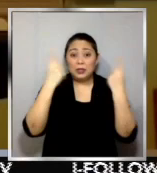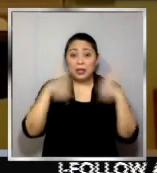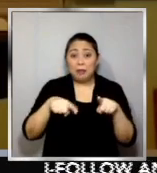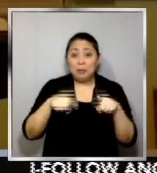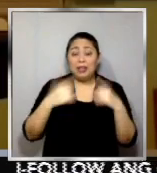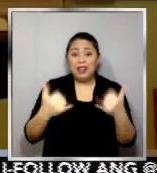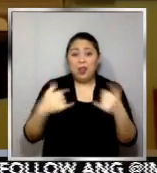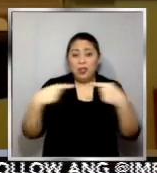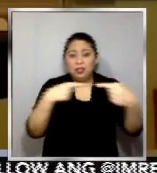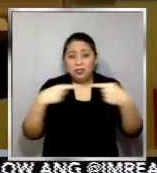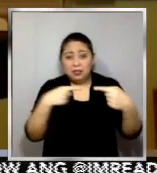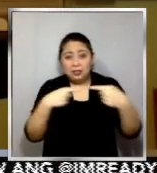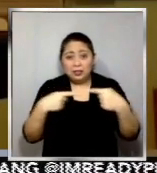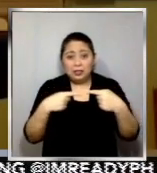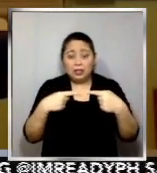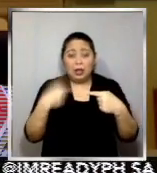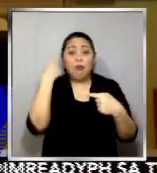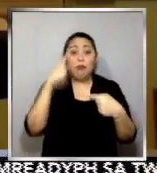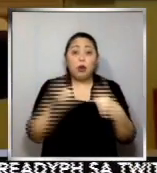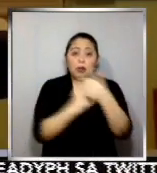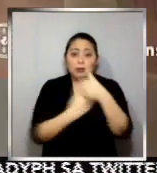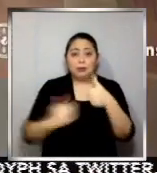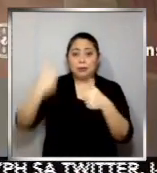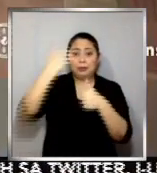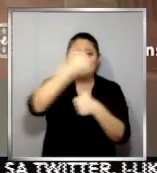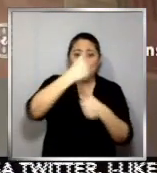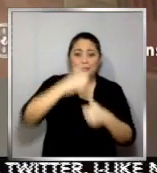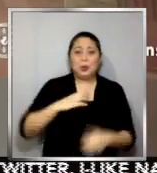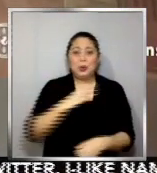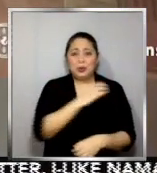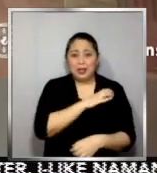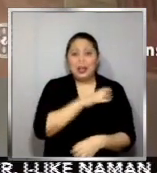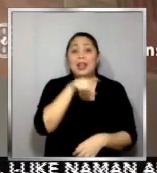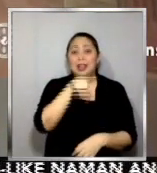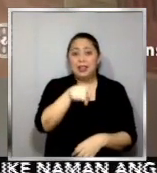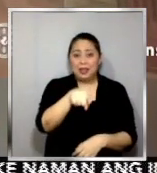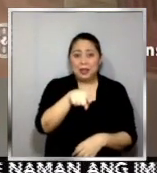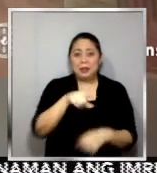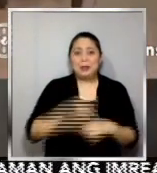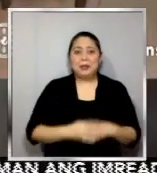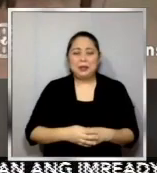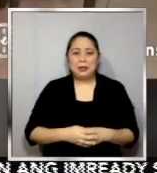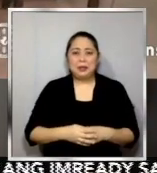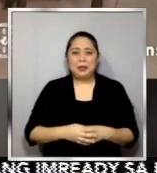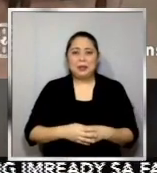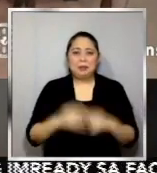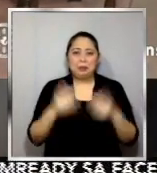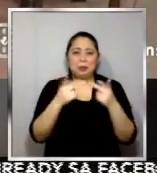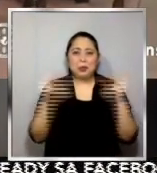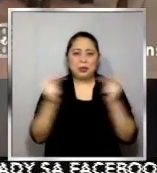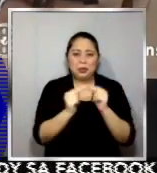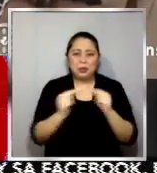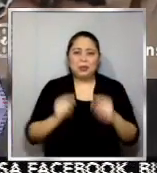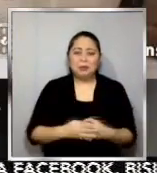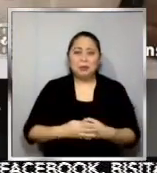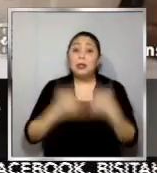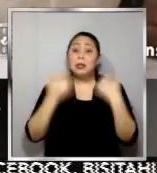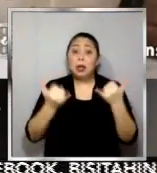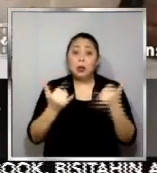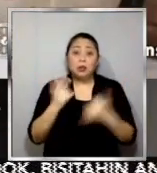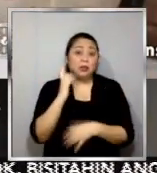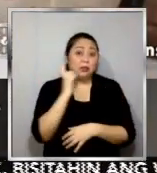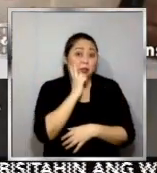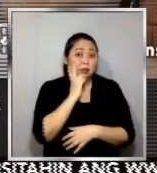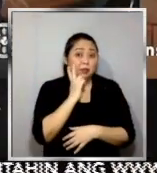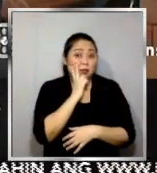ng speaker dyan po sa mababang kapulungan. Kasabay ng pahayag na yan ang sabi ng Pangulo na nadala na raw ito sa pagtatangkang